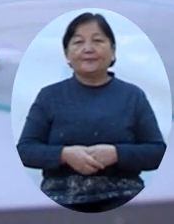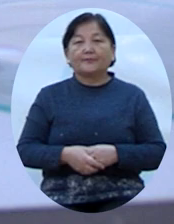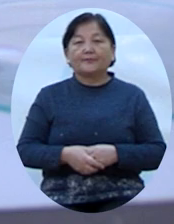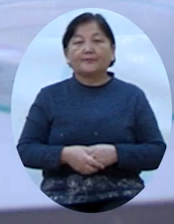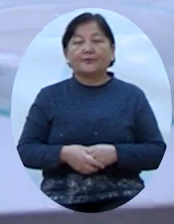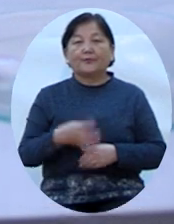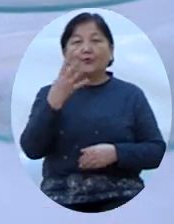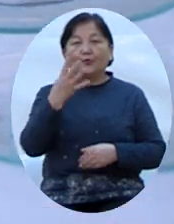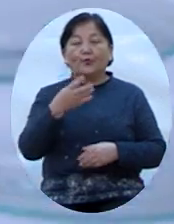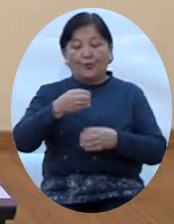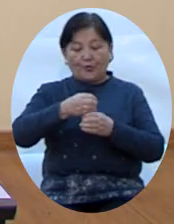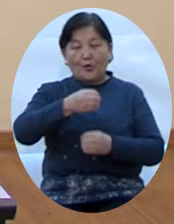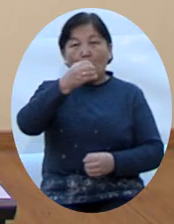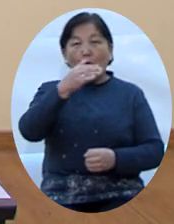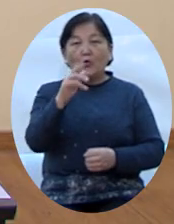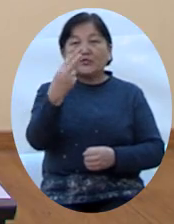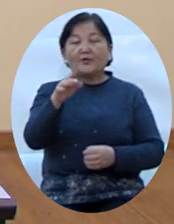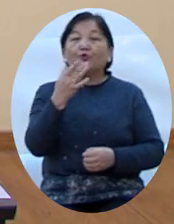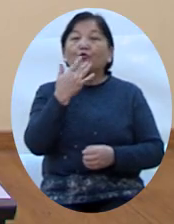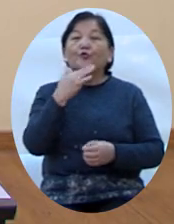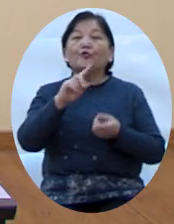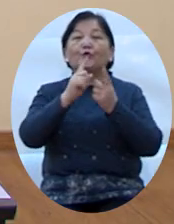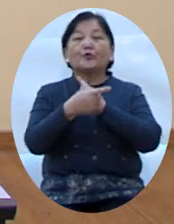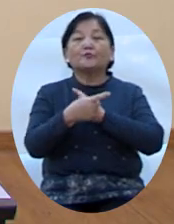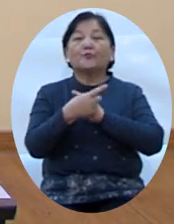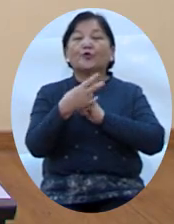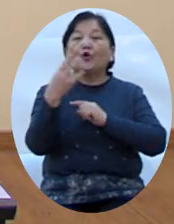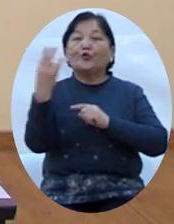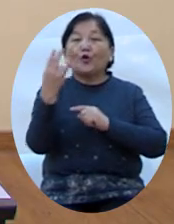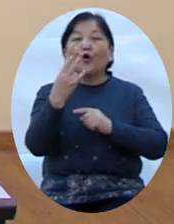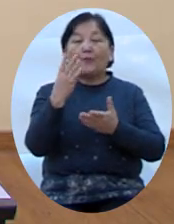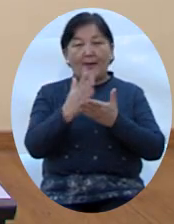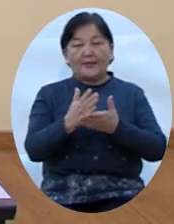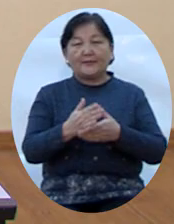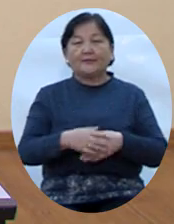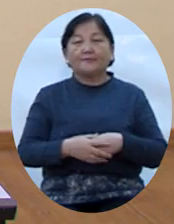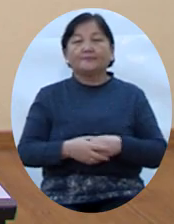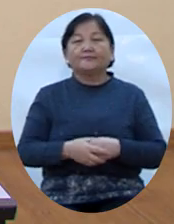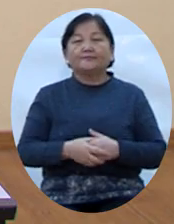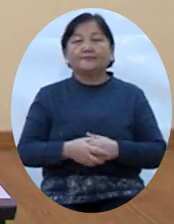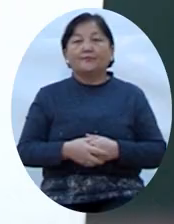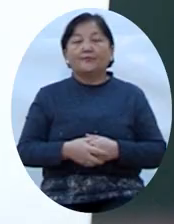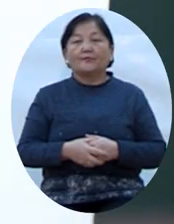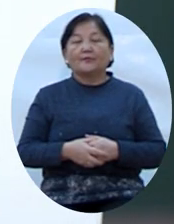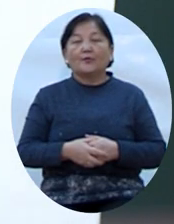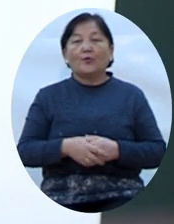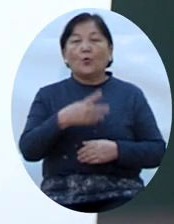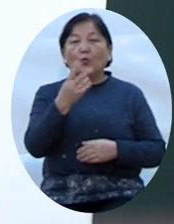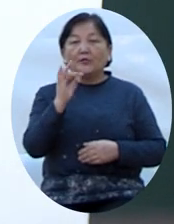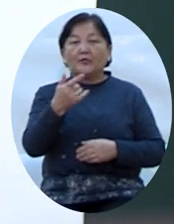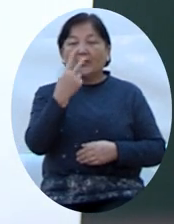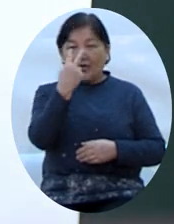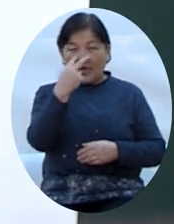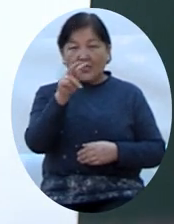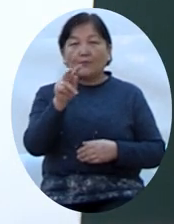За 4 дахь уусамлын өнгөний өнгө ногоон болж өөрчлөгдөж байна. За энэ дээрээс харвал